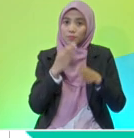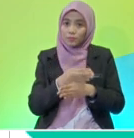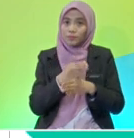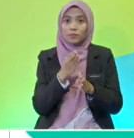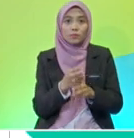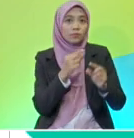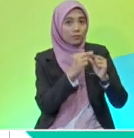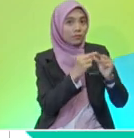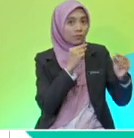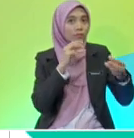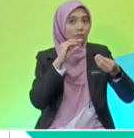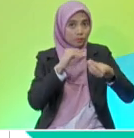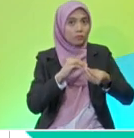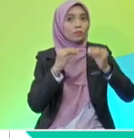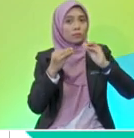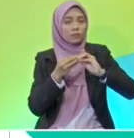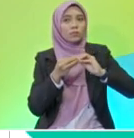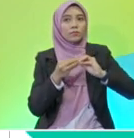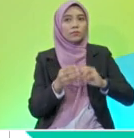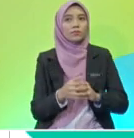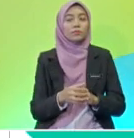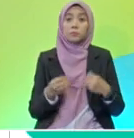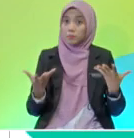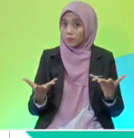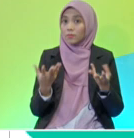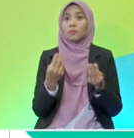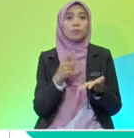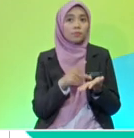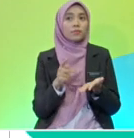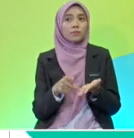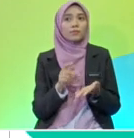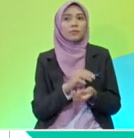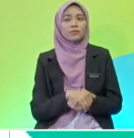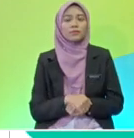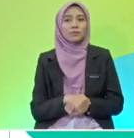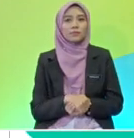di rumah juga nampak lebih jelas Bagaimana perkiraan itu berlaku Oke